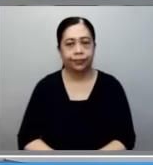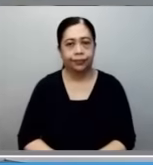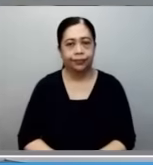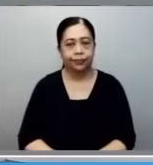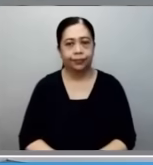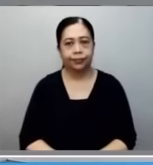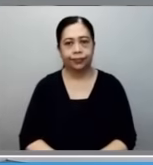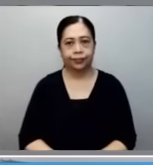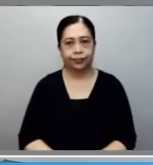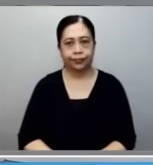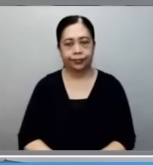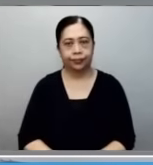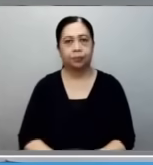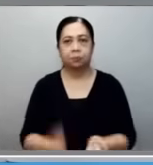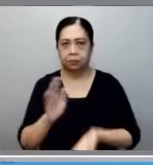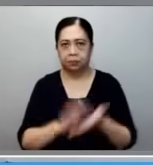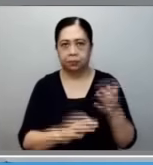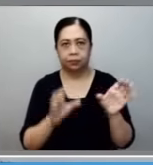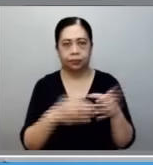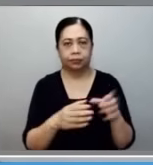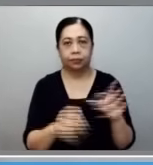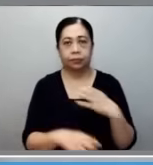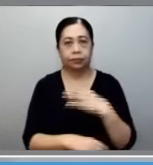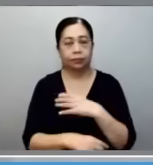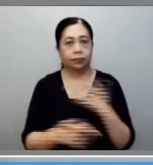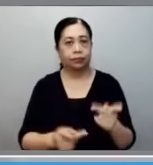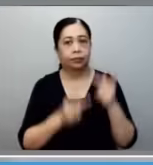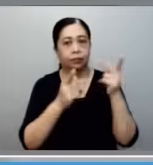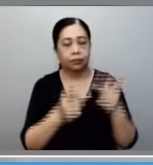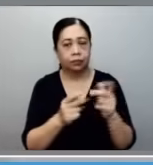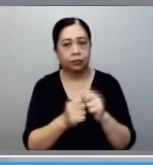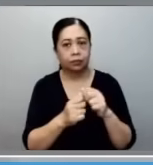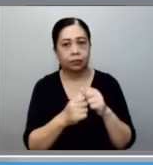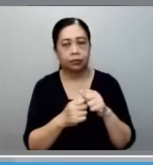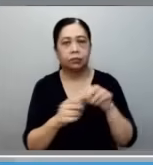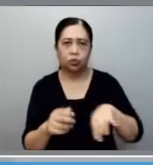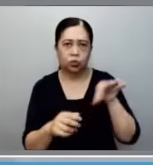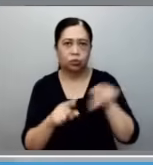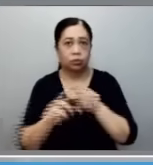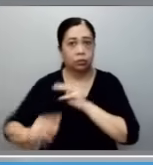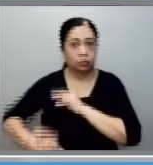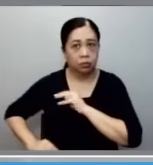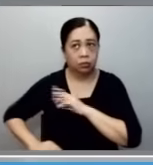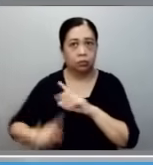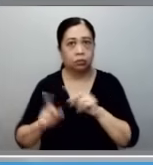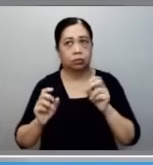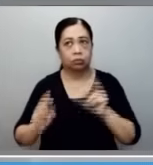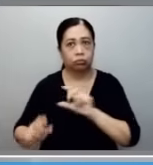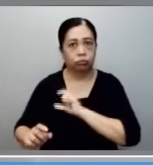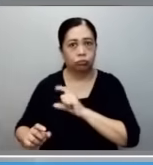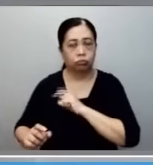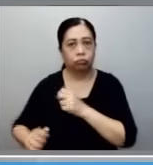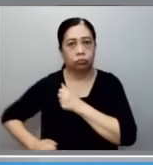14. Lusot na sa komite sa Kamara ang panukalang pag-ambagin na rin ang military and uniformed personnel sa kanilang retirement